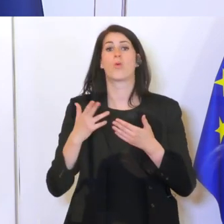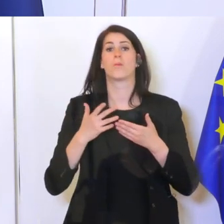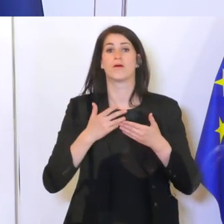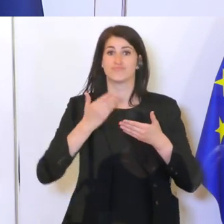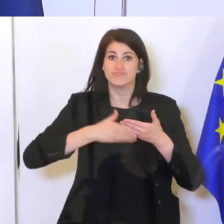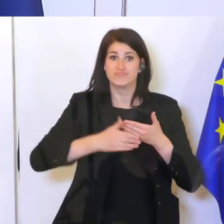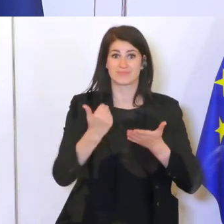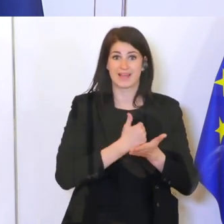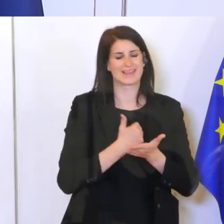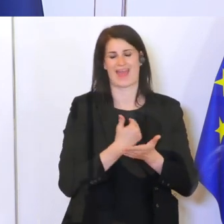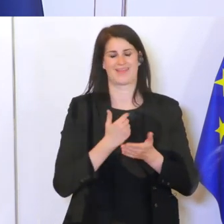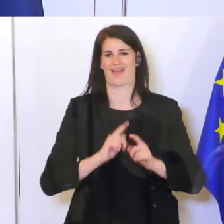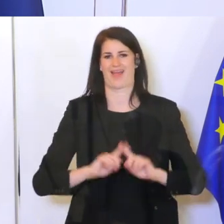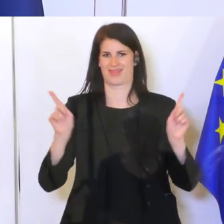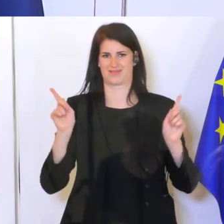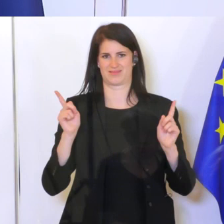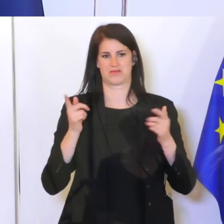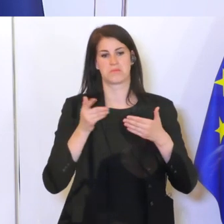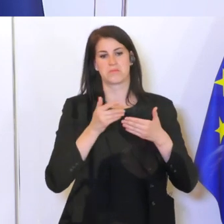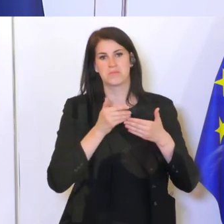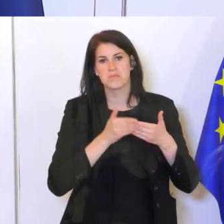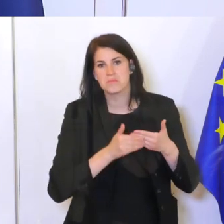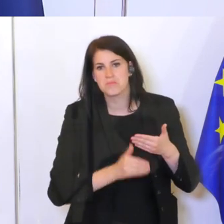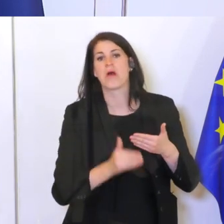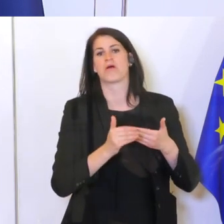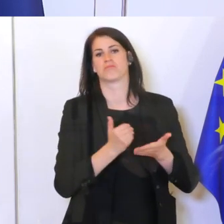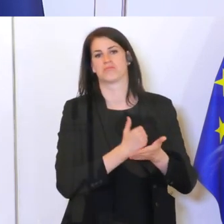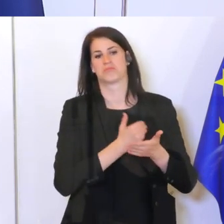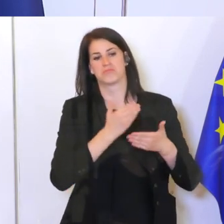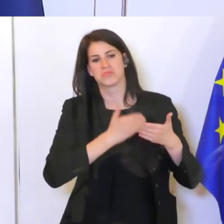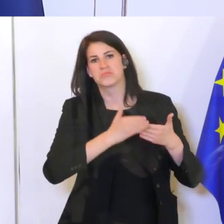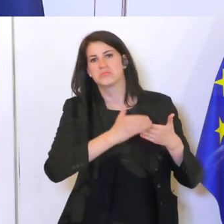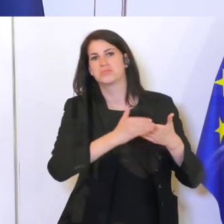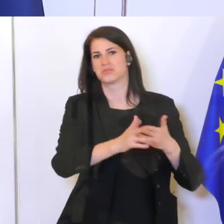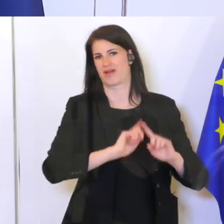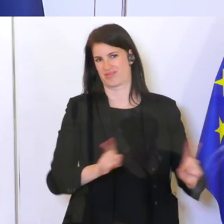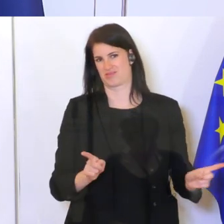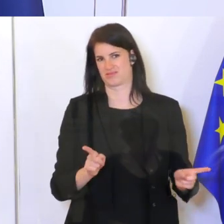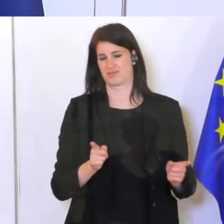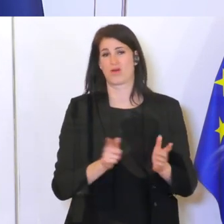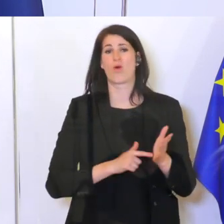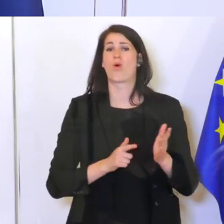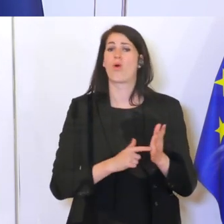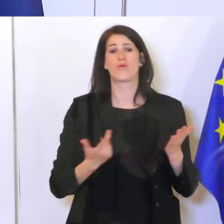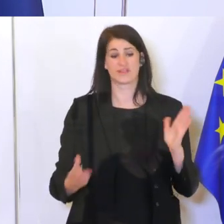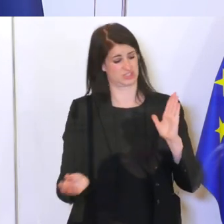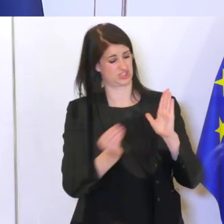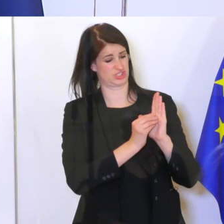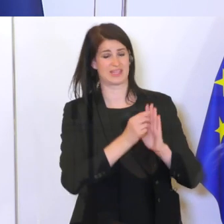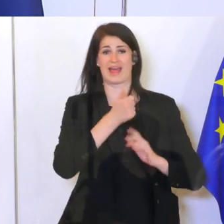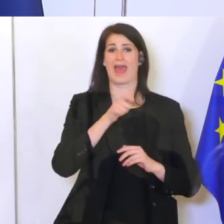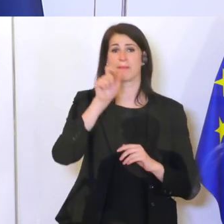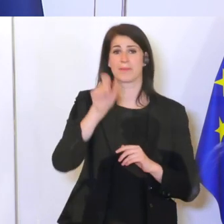Einkommen, mögen zwar ein Ein-Personen-Unternehmen auf dem Papier sein, aber sicher keine Unternehmen